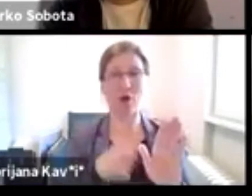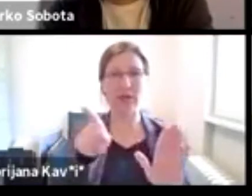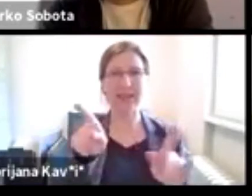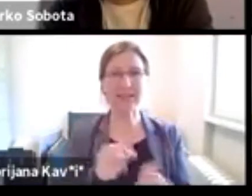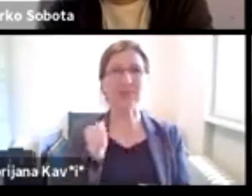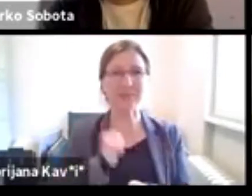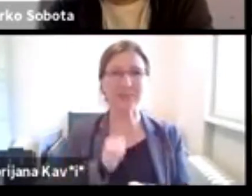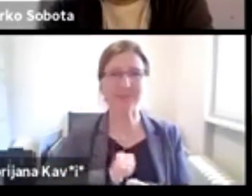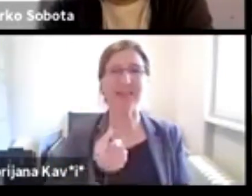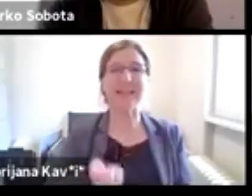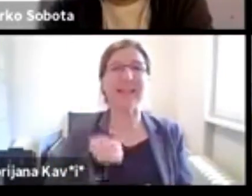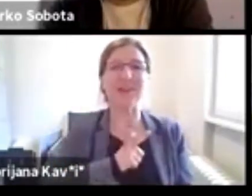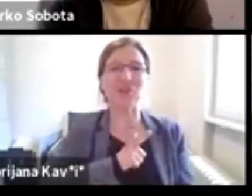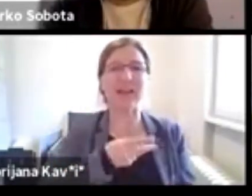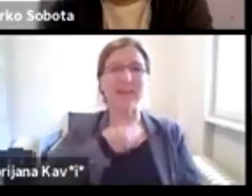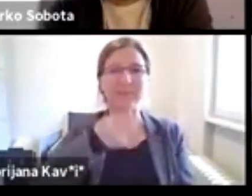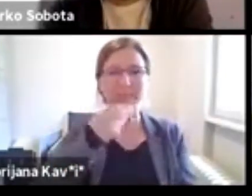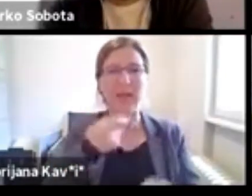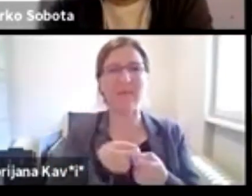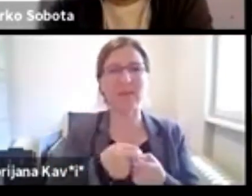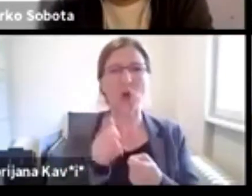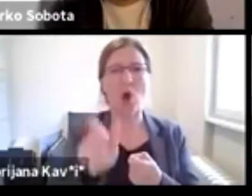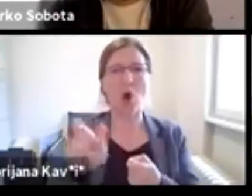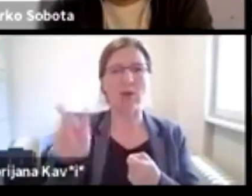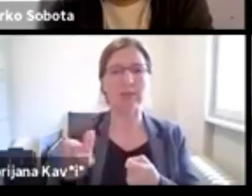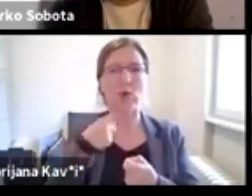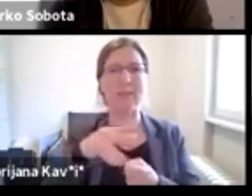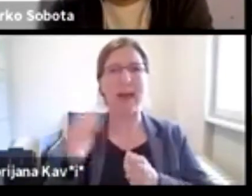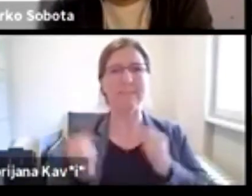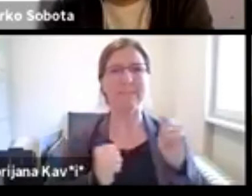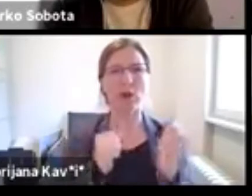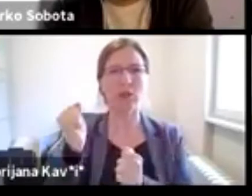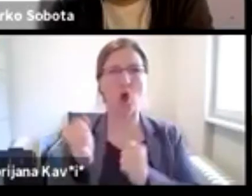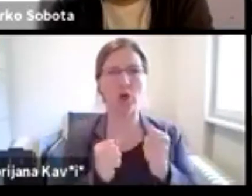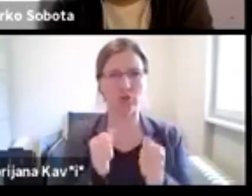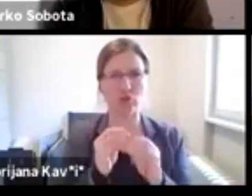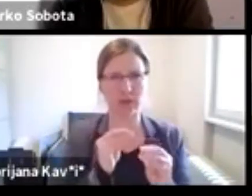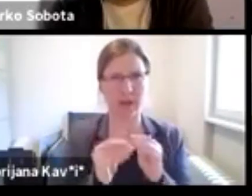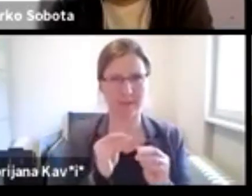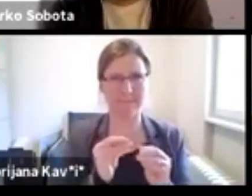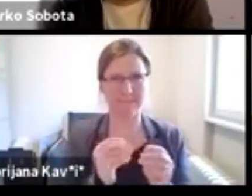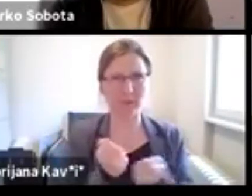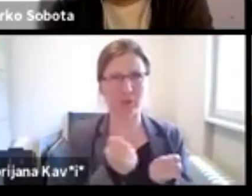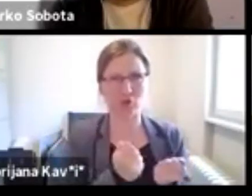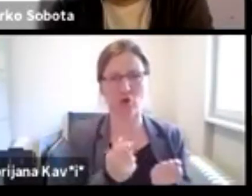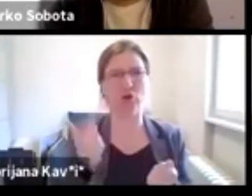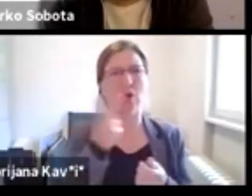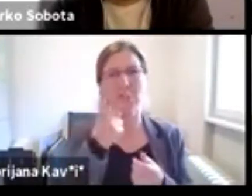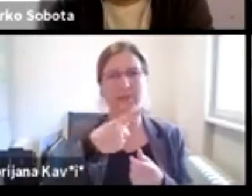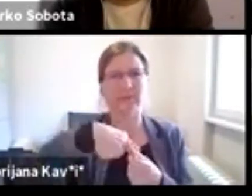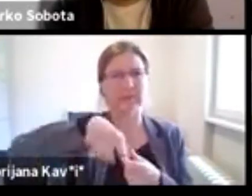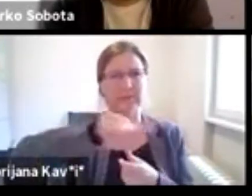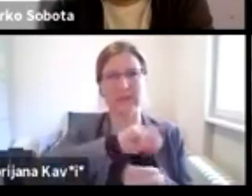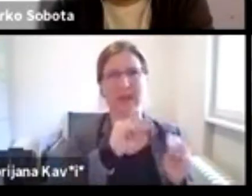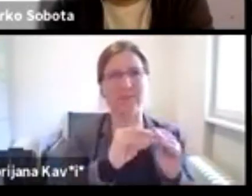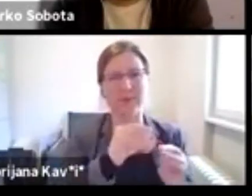motoričkim poteškoćama kojima nije nimalo jednostavno u ovim vremenima, kao niti nikome od osoba